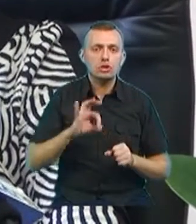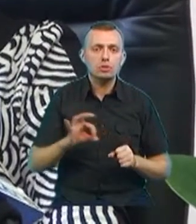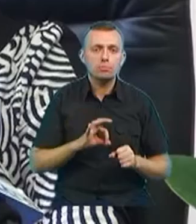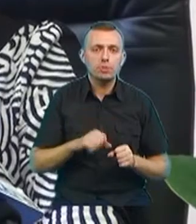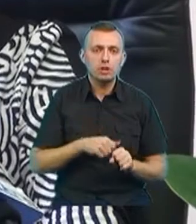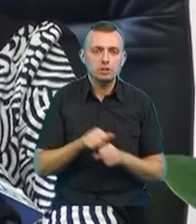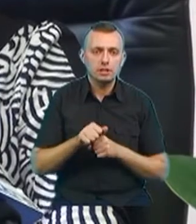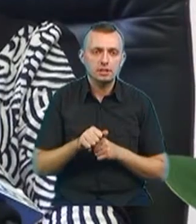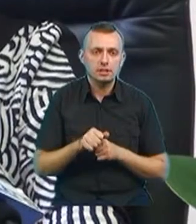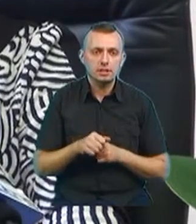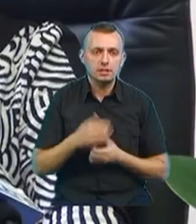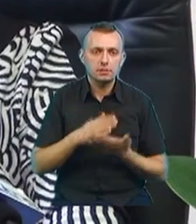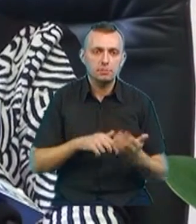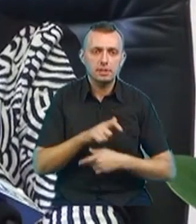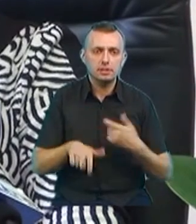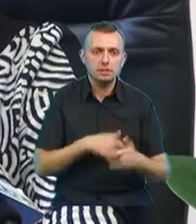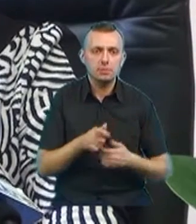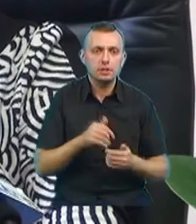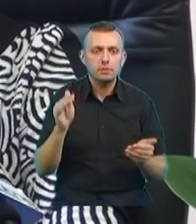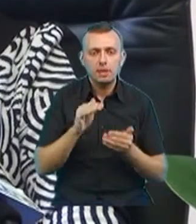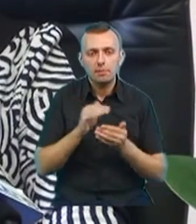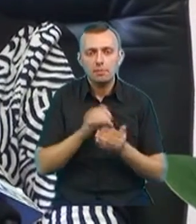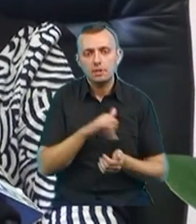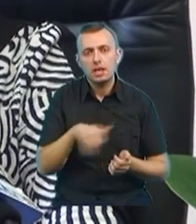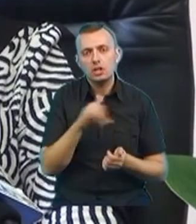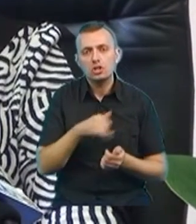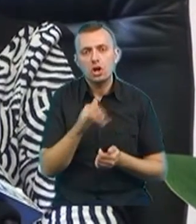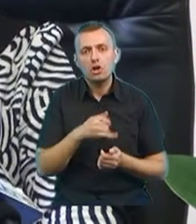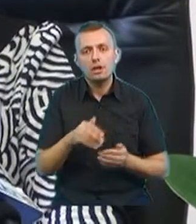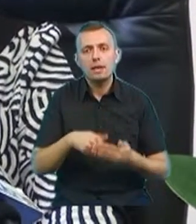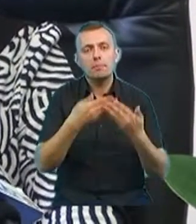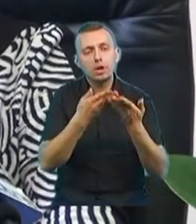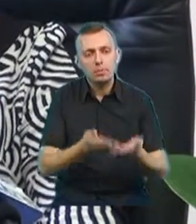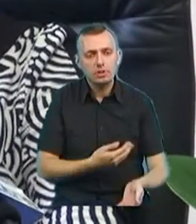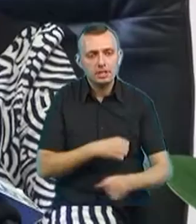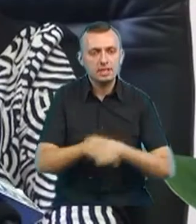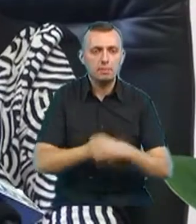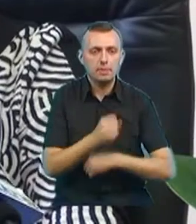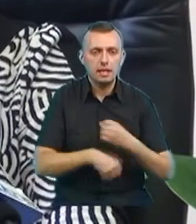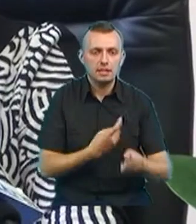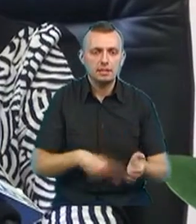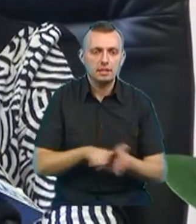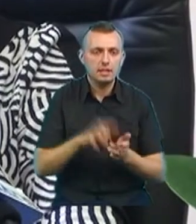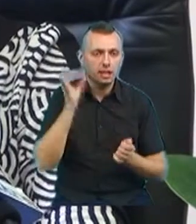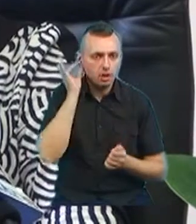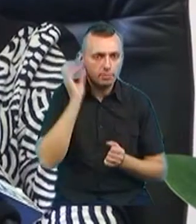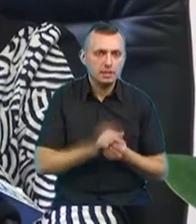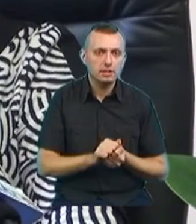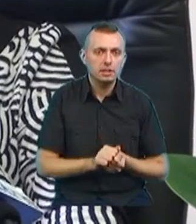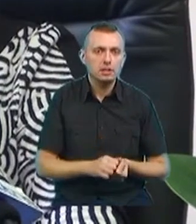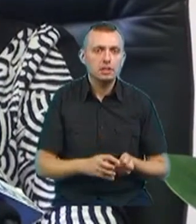do tego zdecydowanie mniej ofert pracy, gdzie kobiety miałyby duże szanse podjęcia tej pracy.